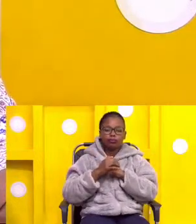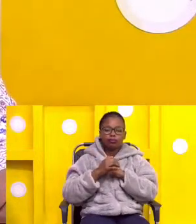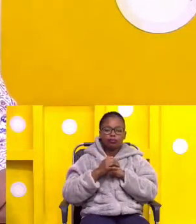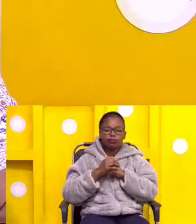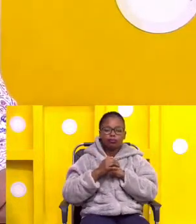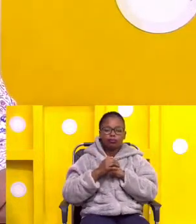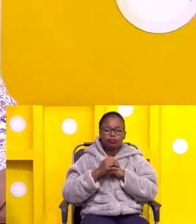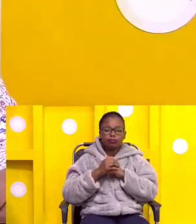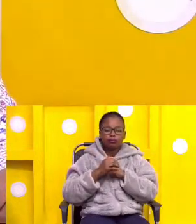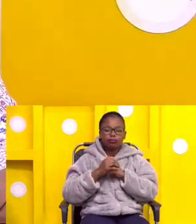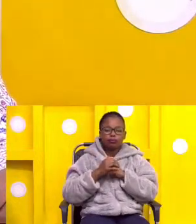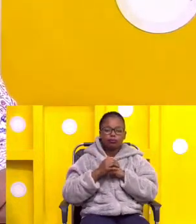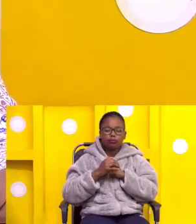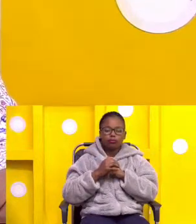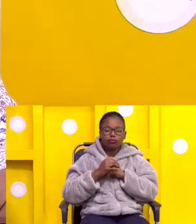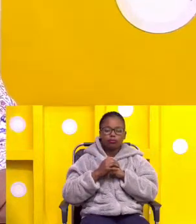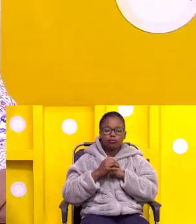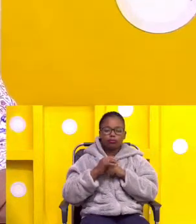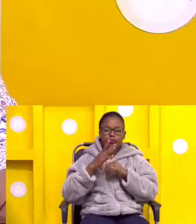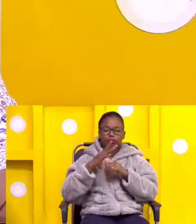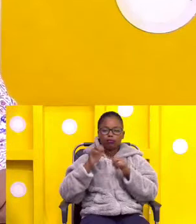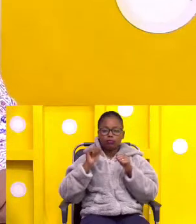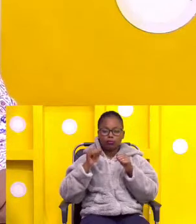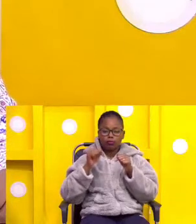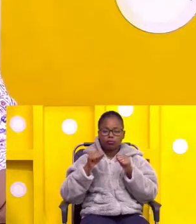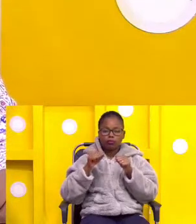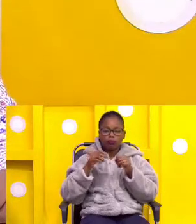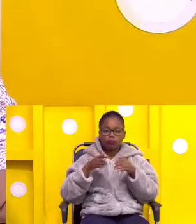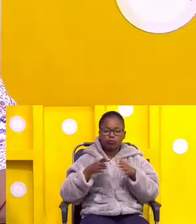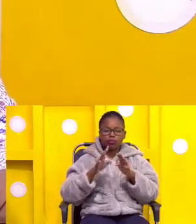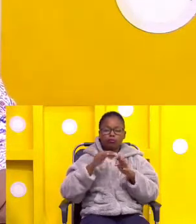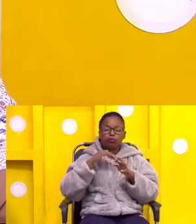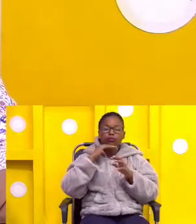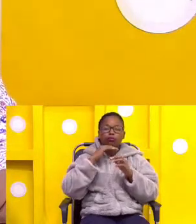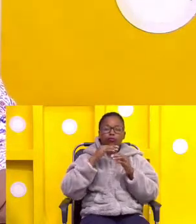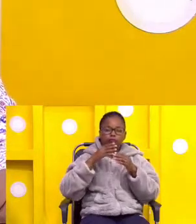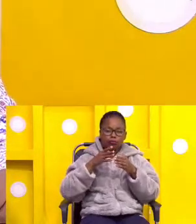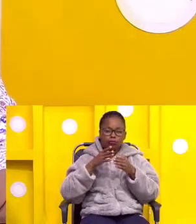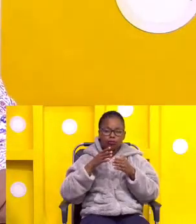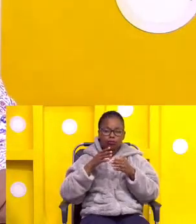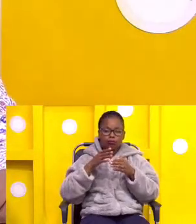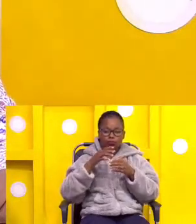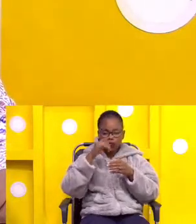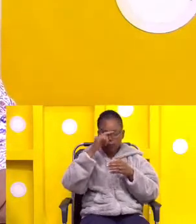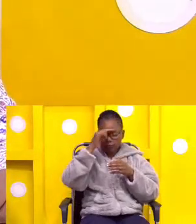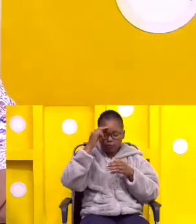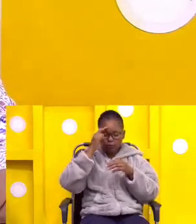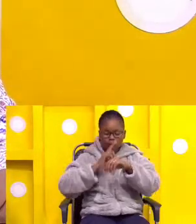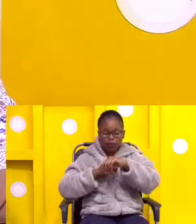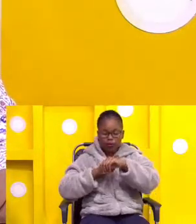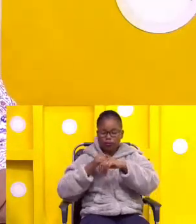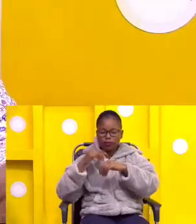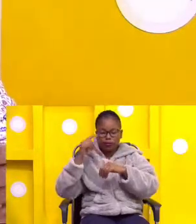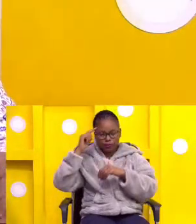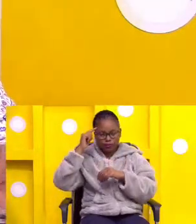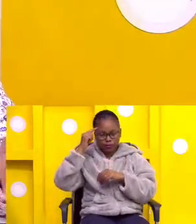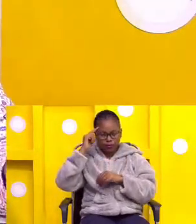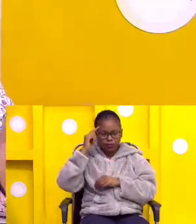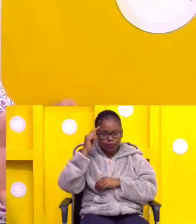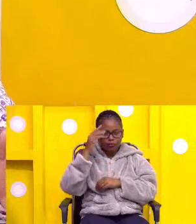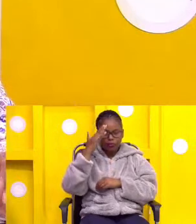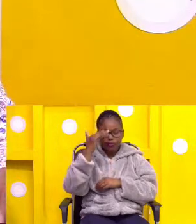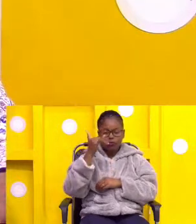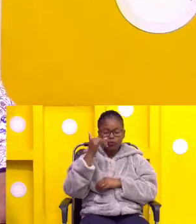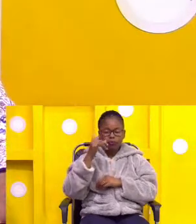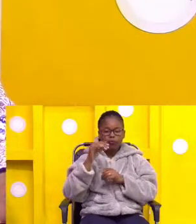Kigongona kia uiru nigisiyara gikuwa. Duge siirie ati Habili dakaire. Maandiko moigagwo